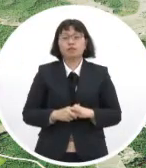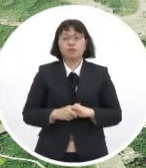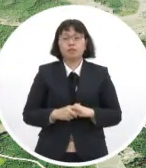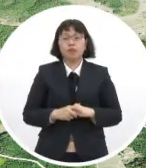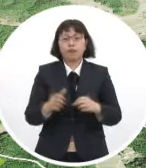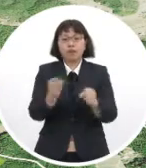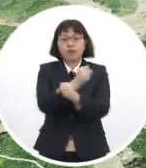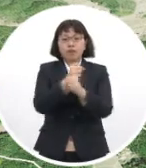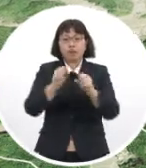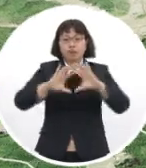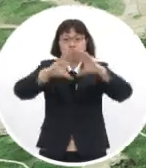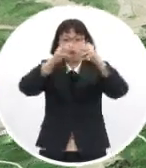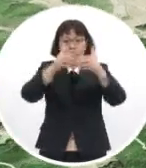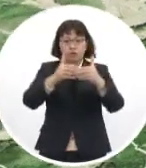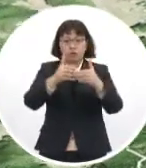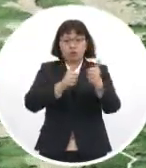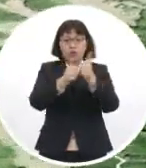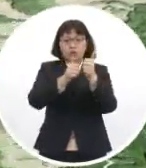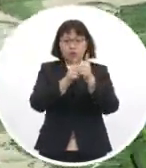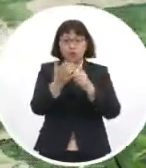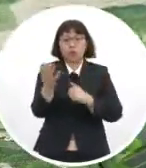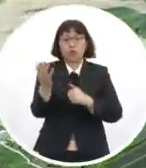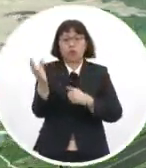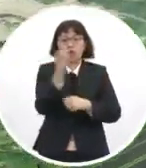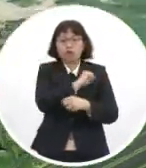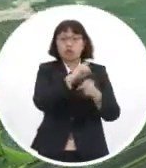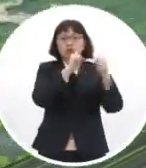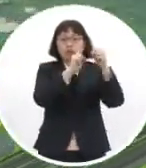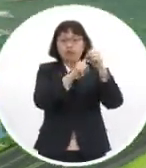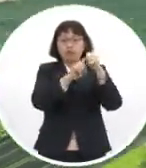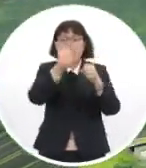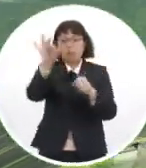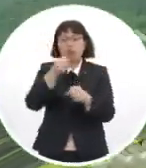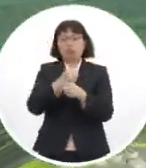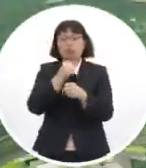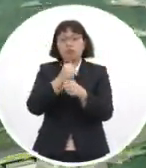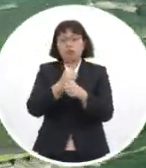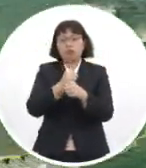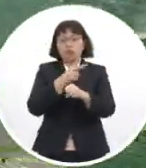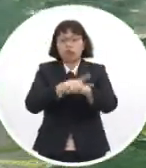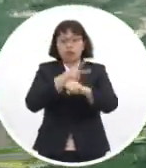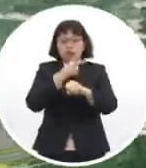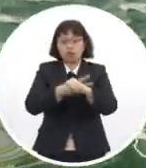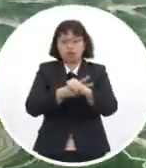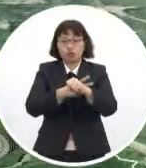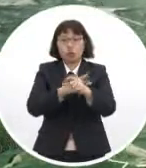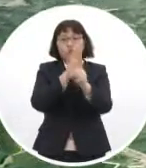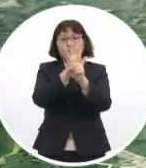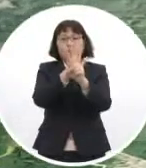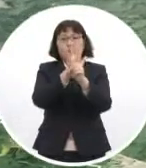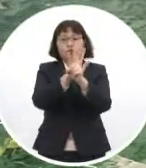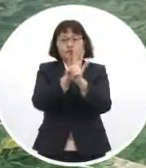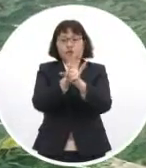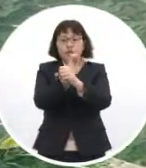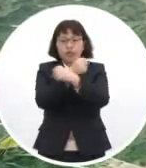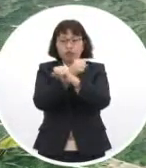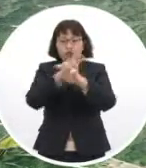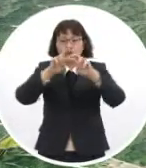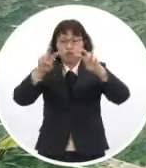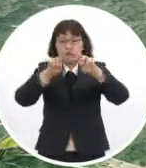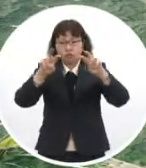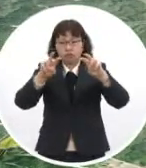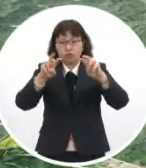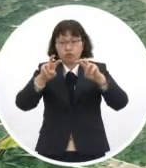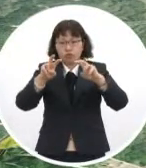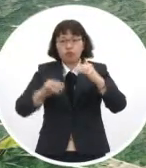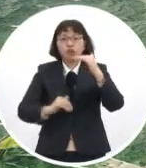産業のグローバル競争を勝ち抜くためには、ものづくりの技術革新を支える研究開発機能を充